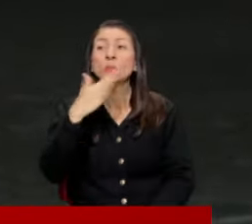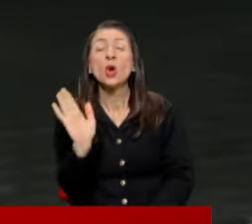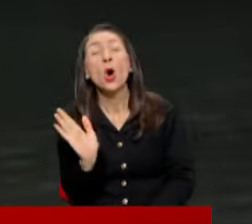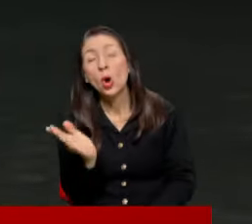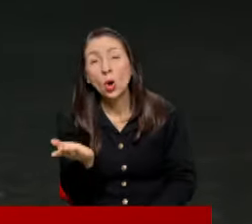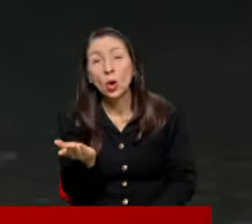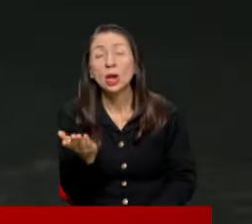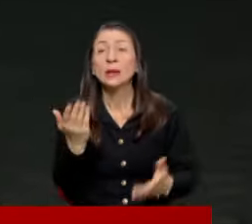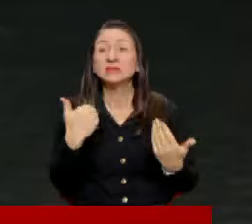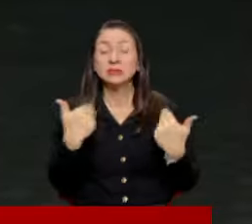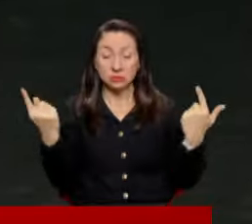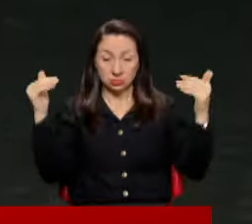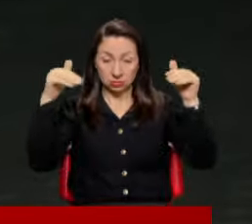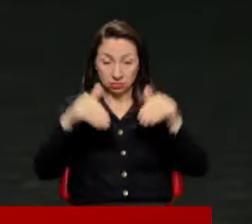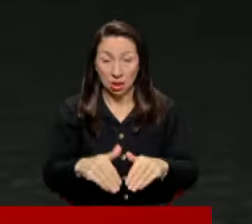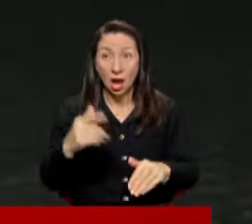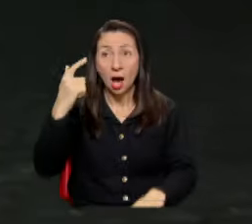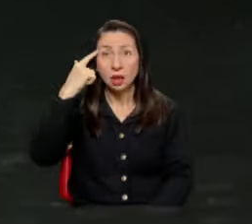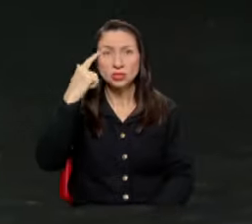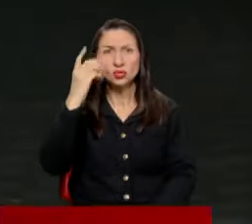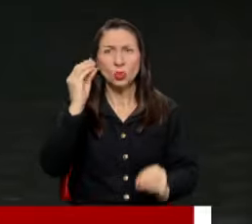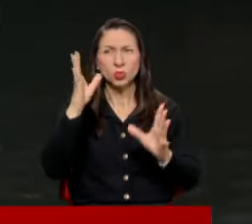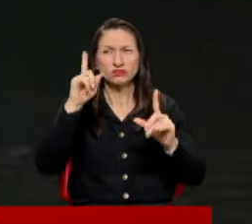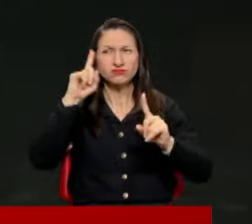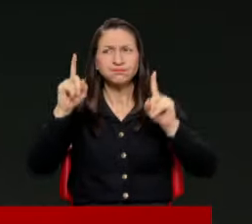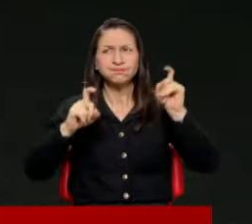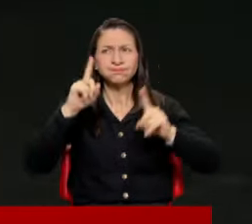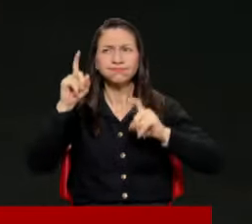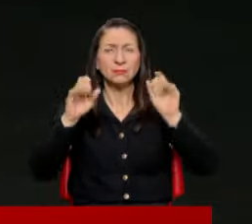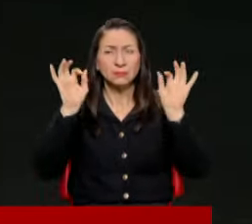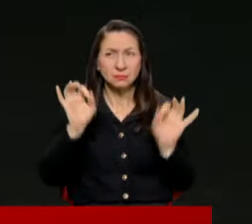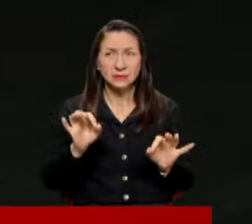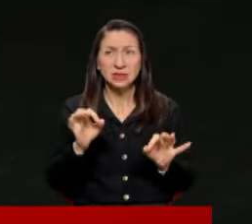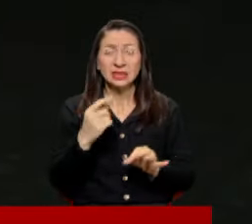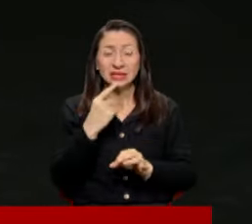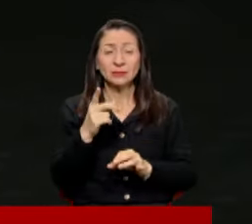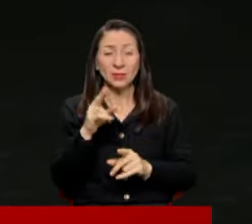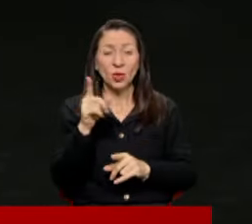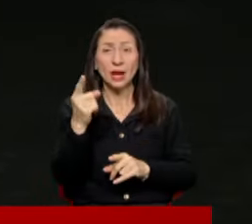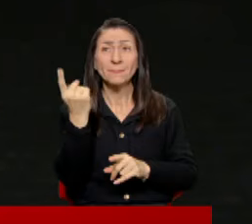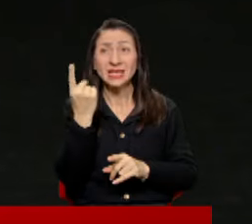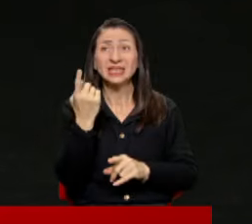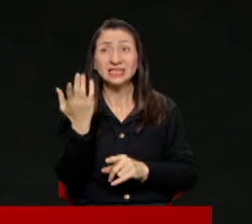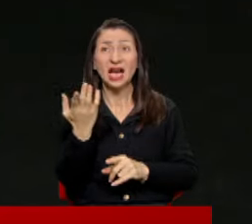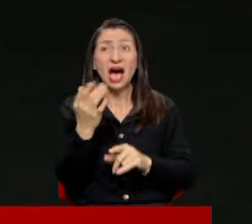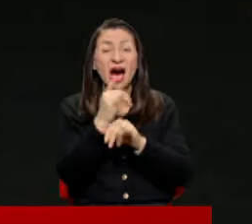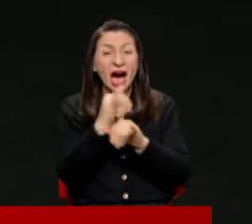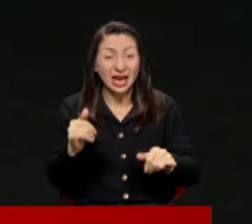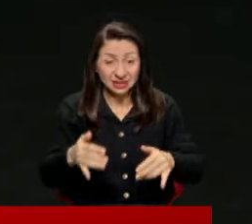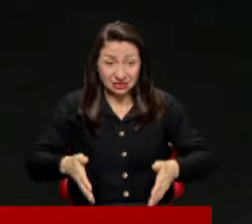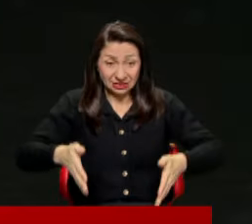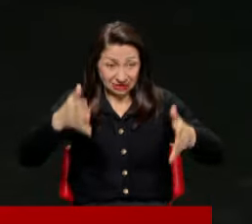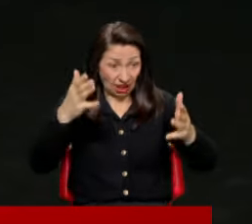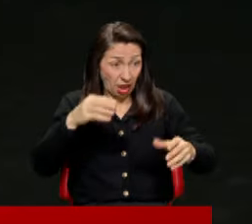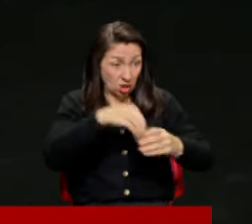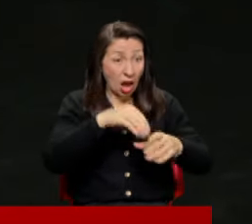ilerlemeliyiz buraya geldikten sonra aklım ız da çok büyük soru işaretleri oluştu dediğim gibi onlardan bir tanesi de aynı sitede aynı